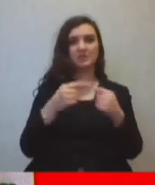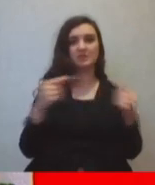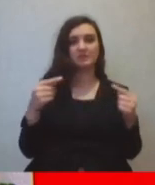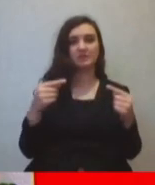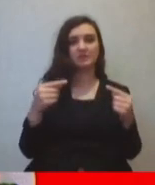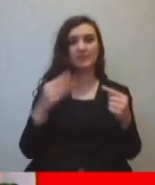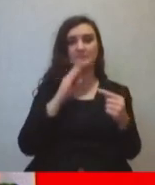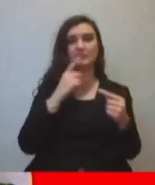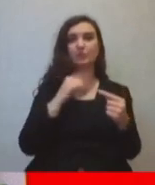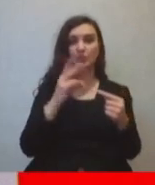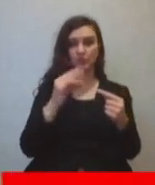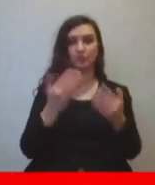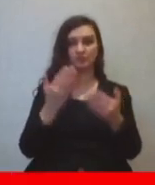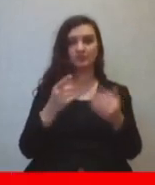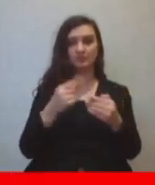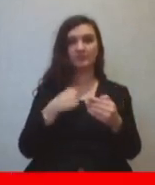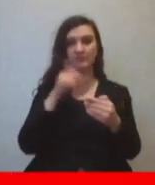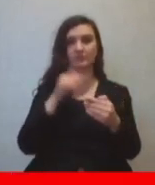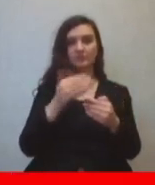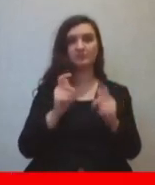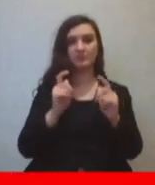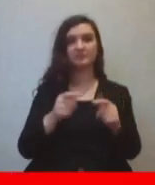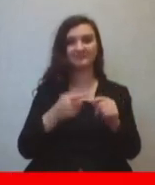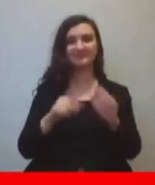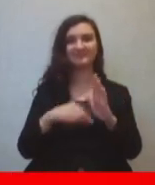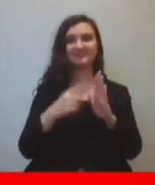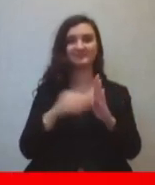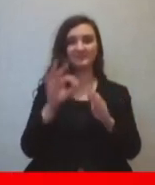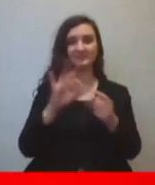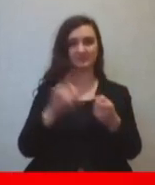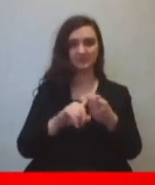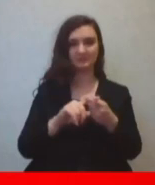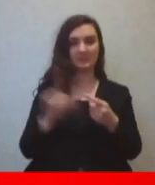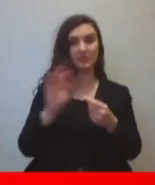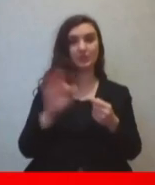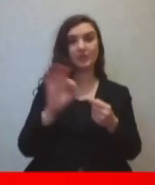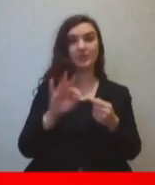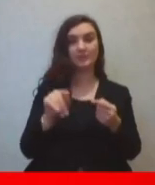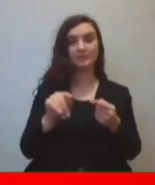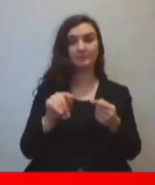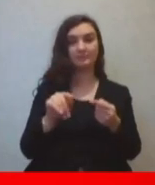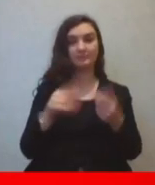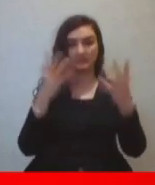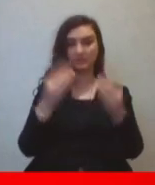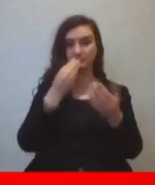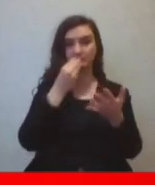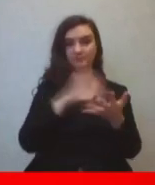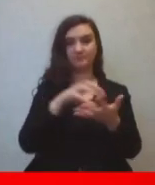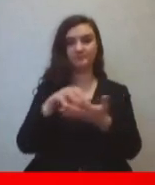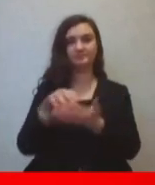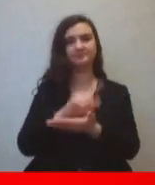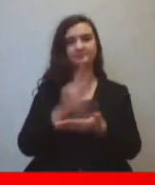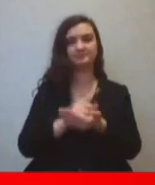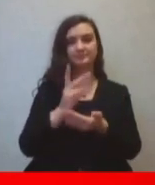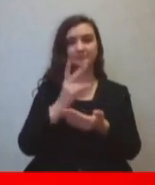ნიშნით. ქაბატონინო, მე ვიცი, რომ მე თანხმობთ ამ საკითხთან დაკავშირებით. რაც შეეხება დღიურ რაციონს, აუცილებლად